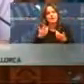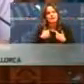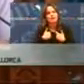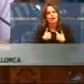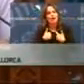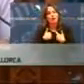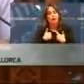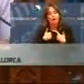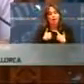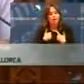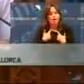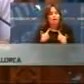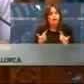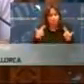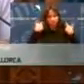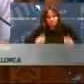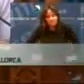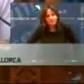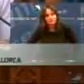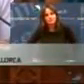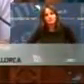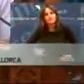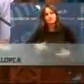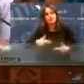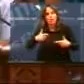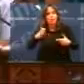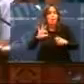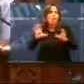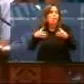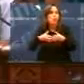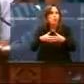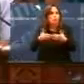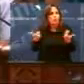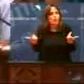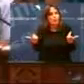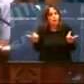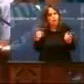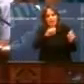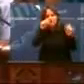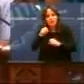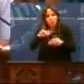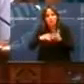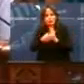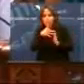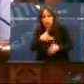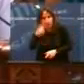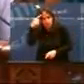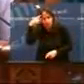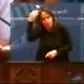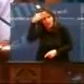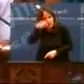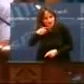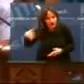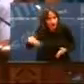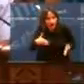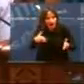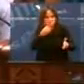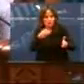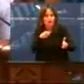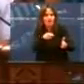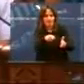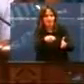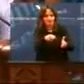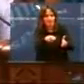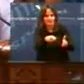grup, perquè pensam que hem de seguir aquest camí i que en aquest moment tenc la sensació que